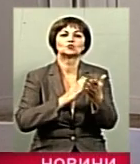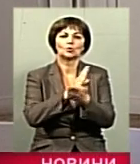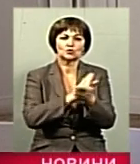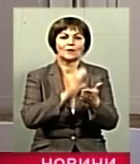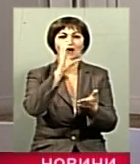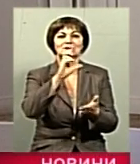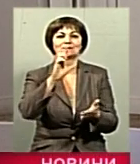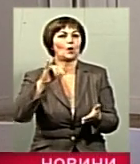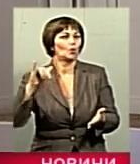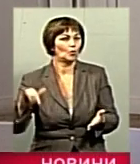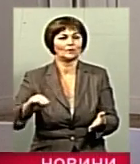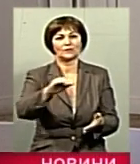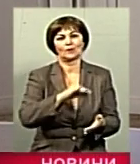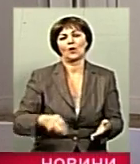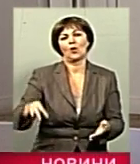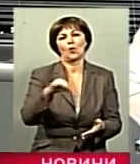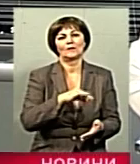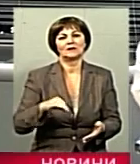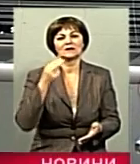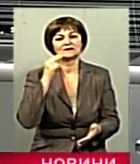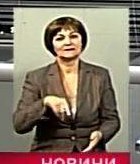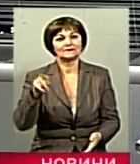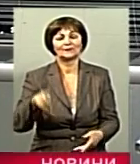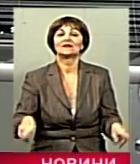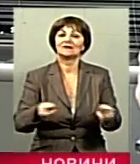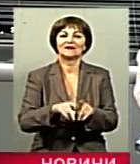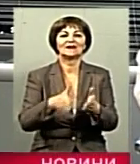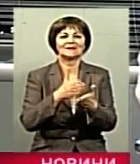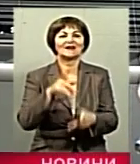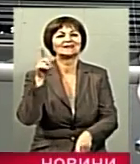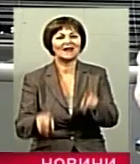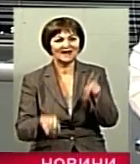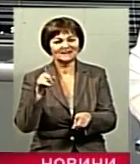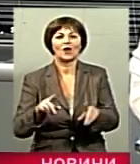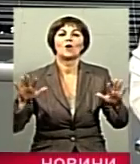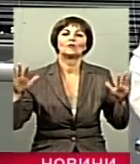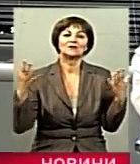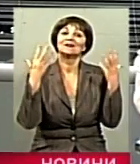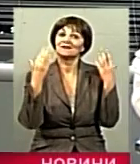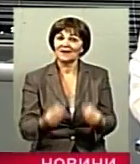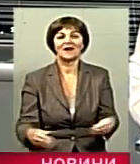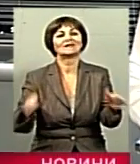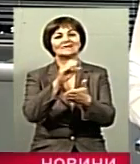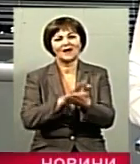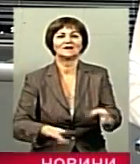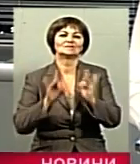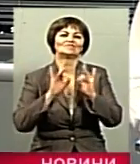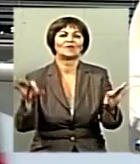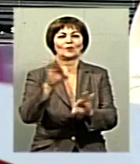України у Житомирській області. Такими є деякі події дня. Далі говоритимемо про такі теми.